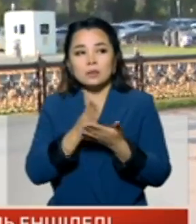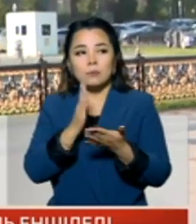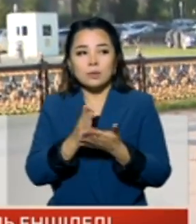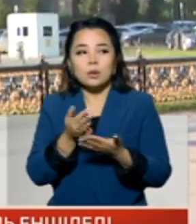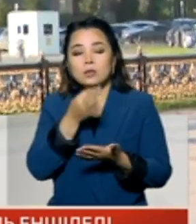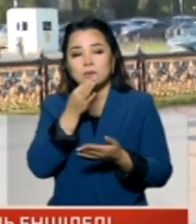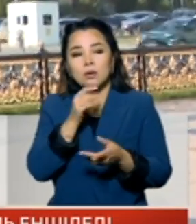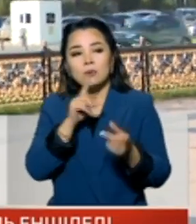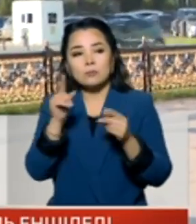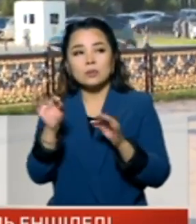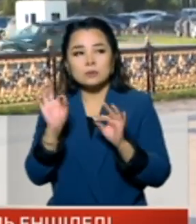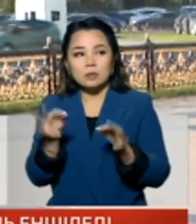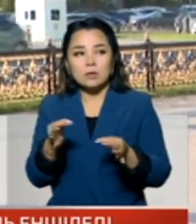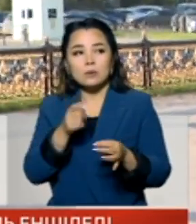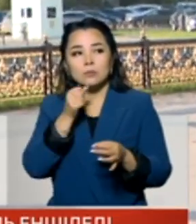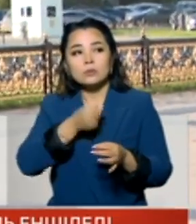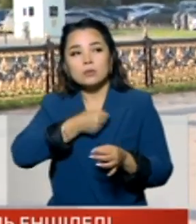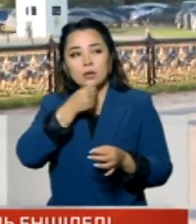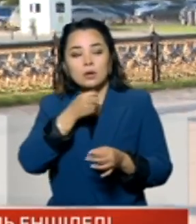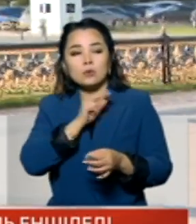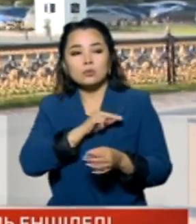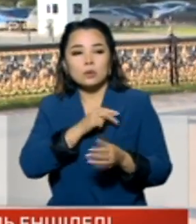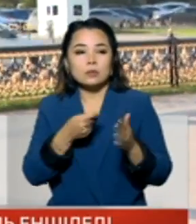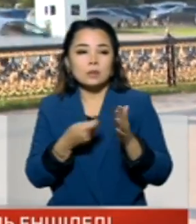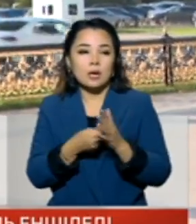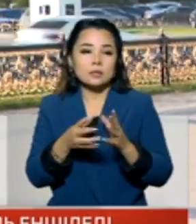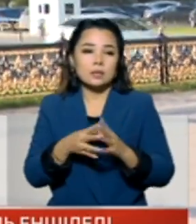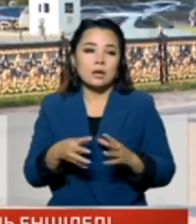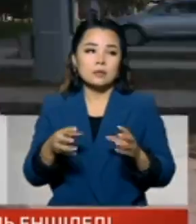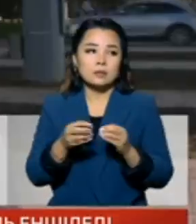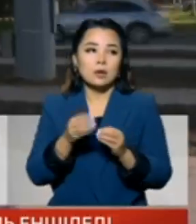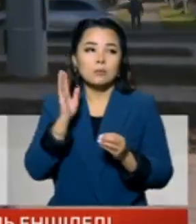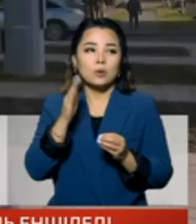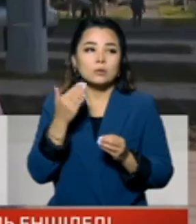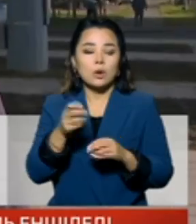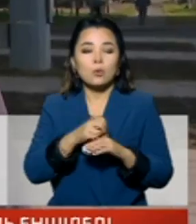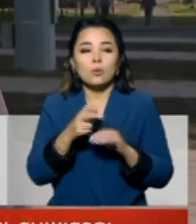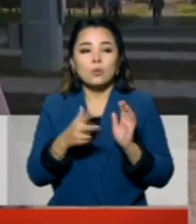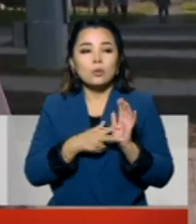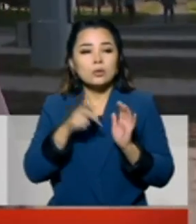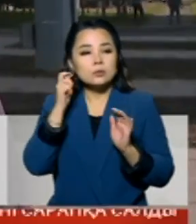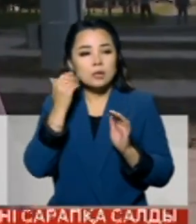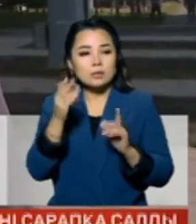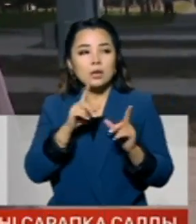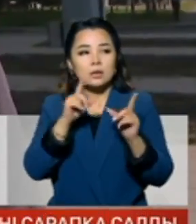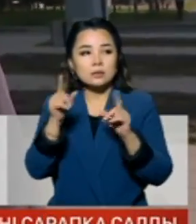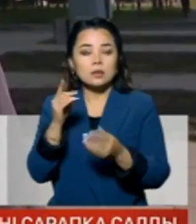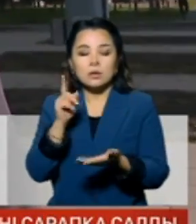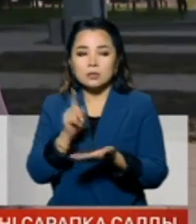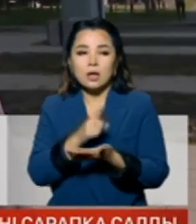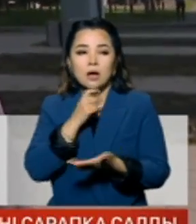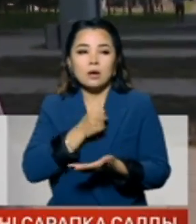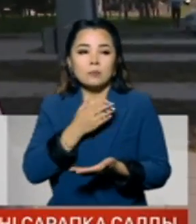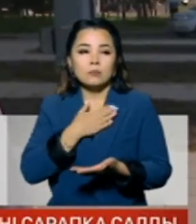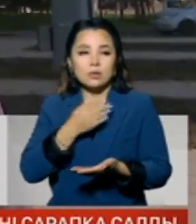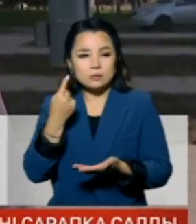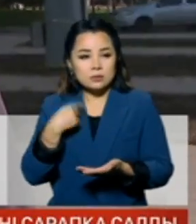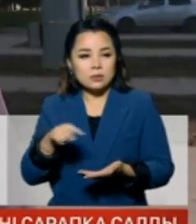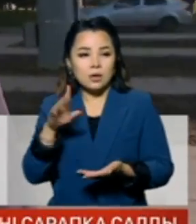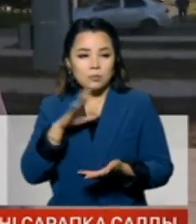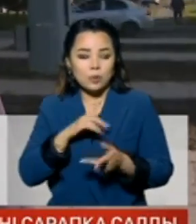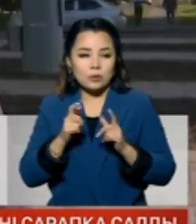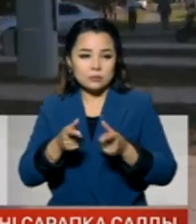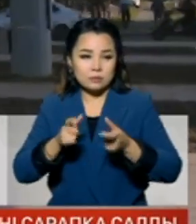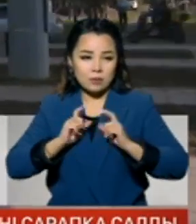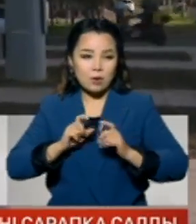ерте барған дұрыс. Ертең ер азамат болғанда жұмыс істейді, үйін асырайды дегенде отбасылы болады. 18 жастан бару керек қой. Біз де кезінде барып келдік қой енді армияға.